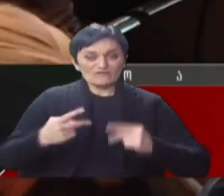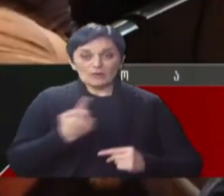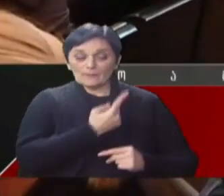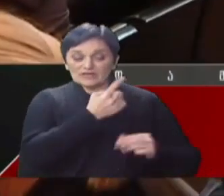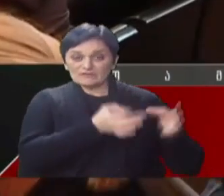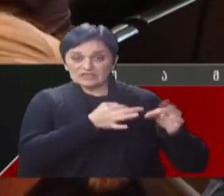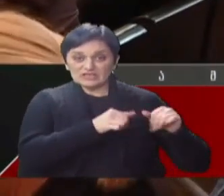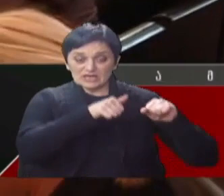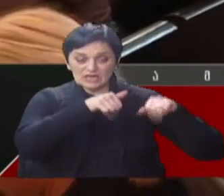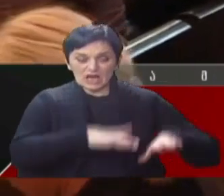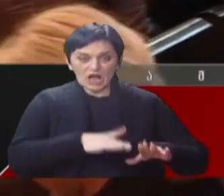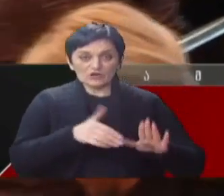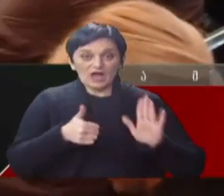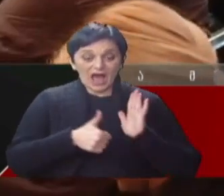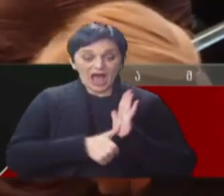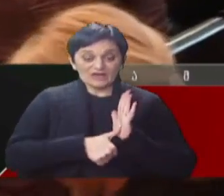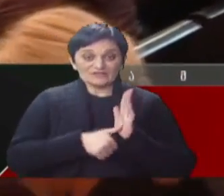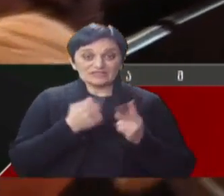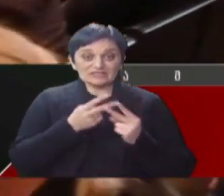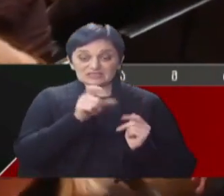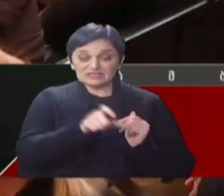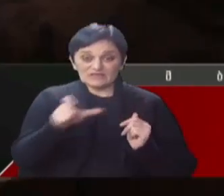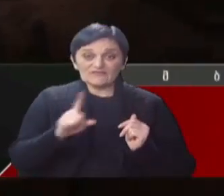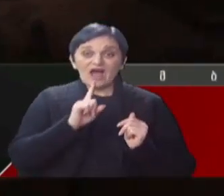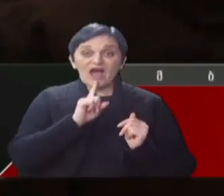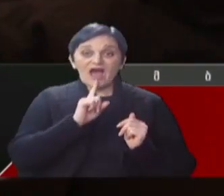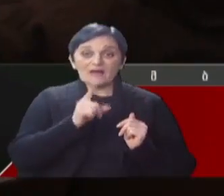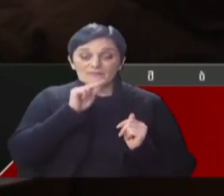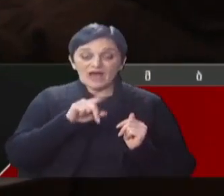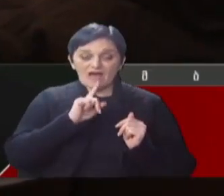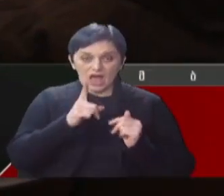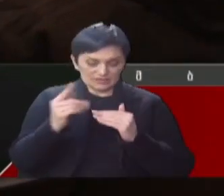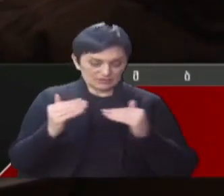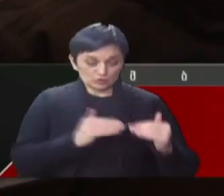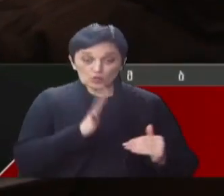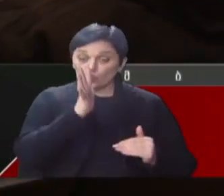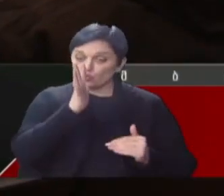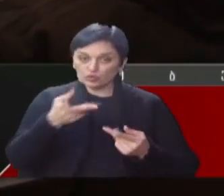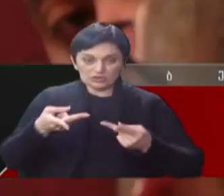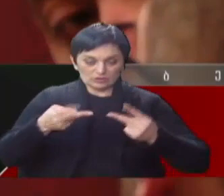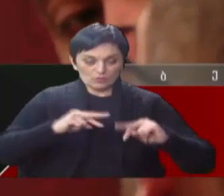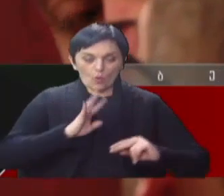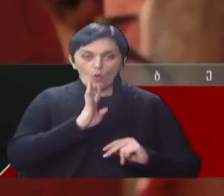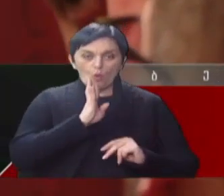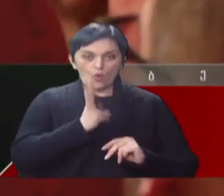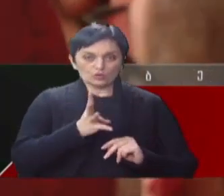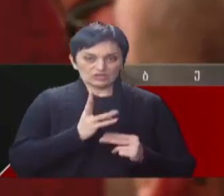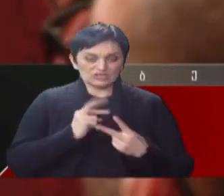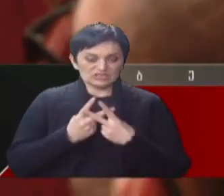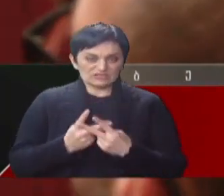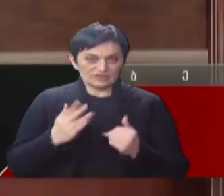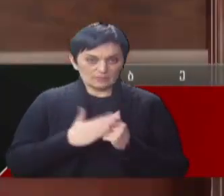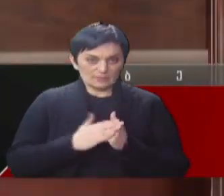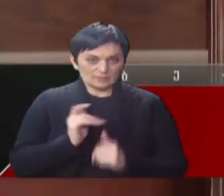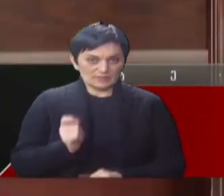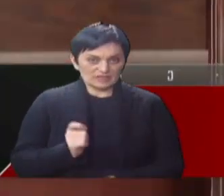ინსტანციის გადაწყვეტილება და ექვსი ვებშავდებულს ბრალი ერთი წლით შეუმცირდათ. მათ ხუთი წლის ნაცვლად ოთხი წლით თავისუფლების აღკვეთა